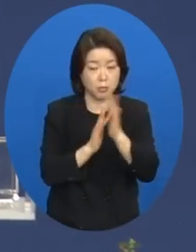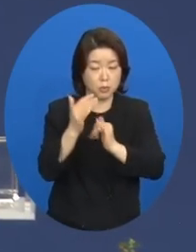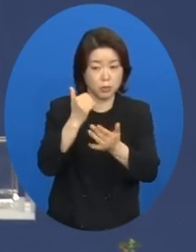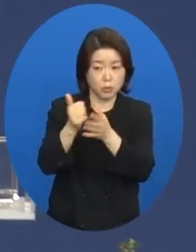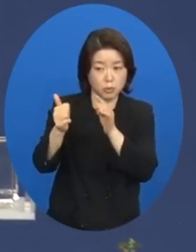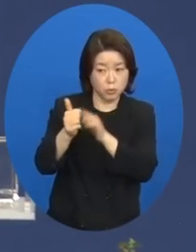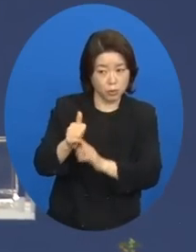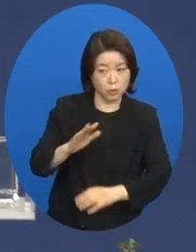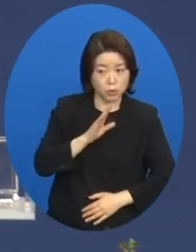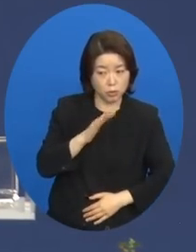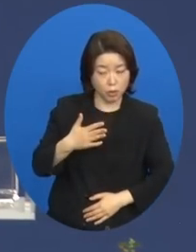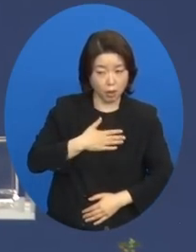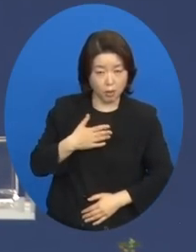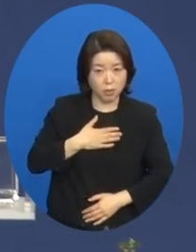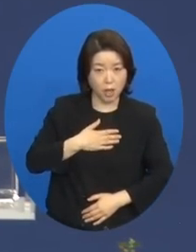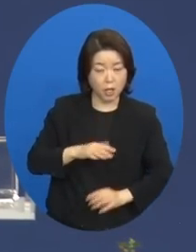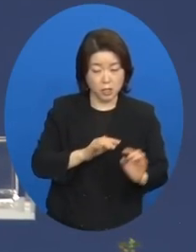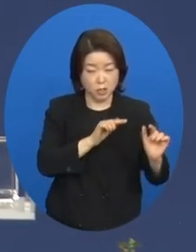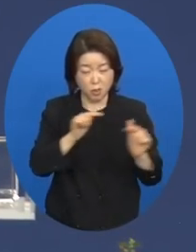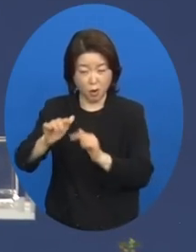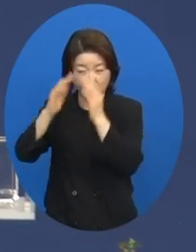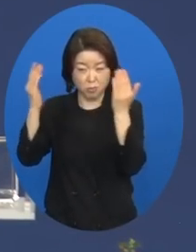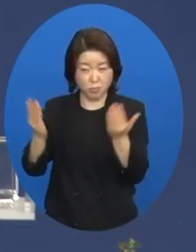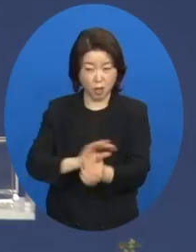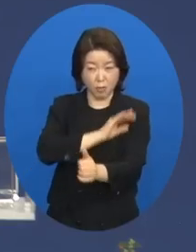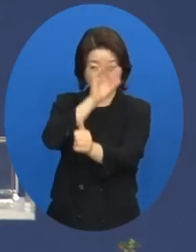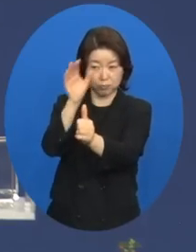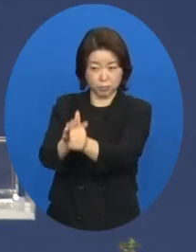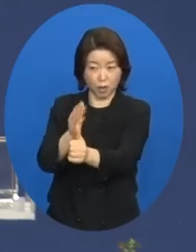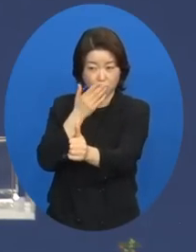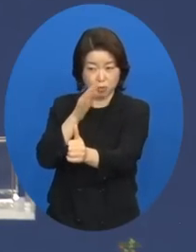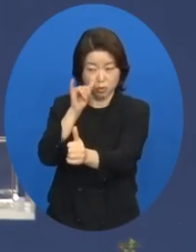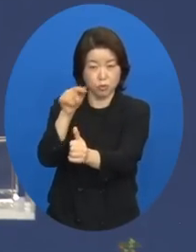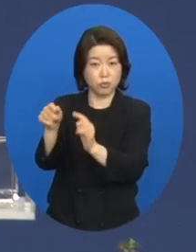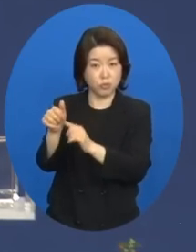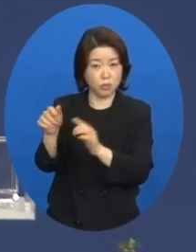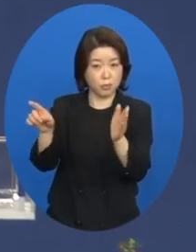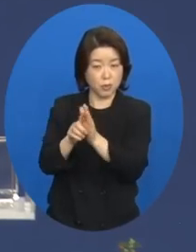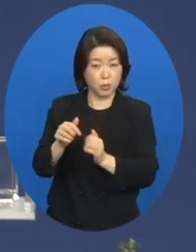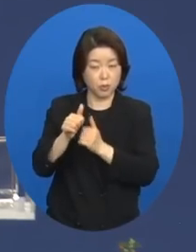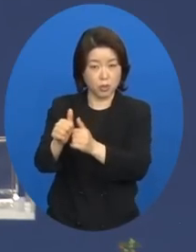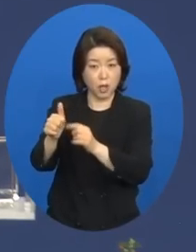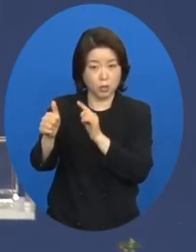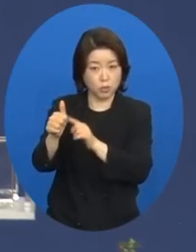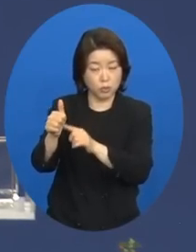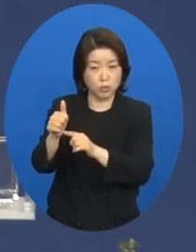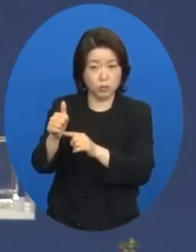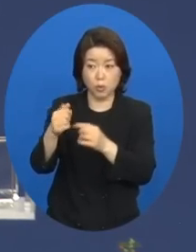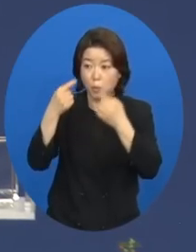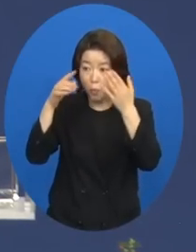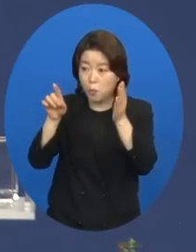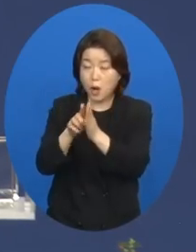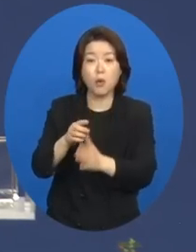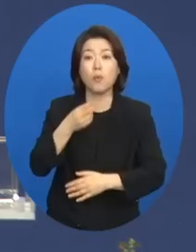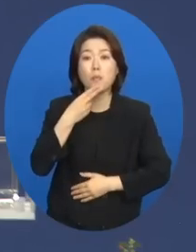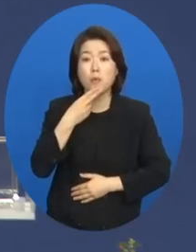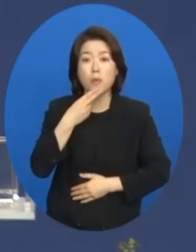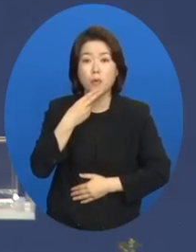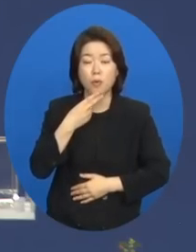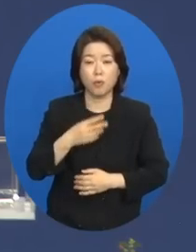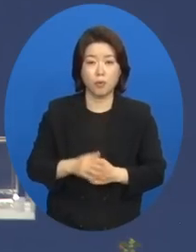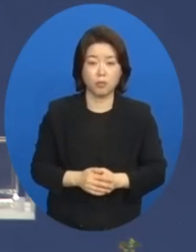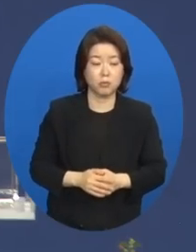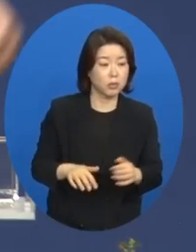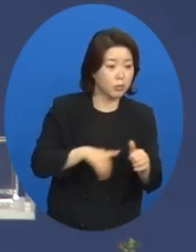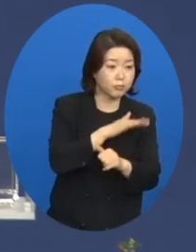그리스도가 정말 나의 그 모든 걸 맡길 만한 그리고 믿고 따를 만한 분인지를 확신이 없으니까 그냥